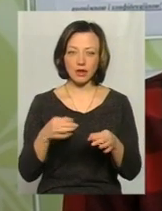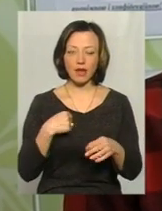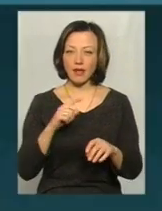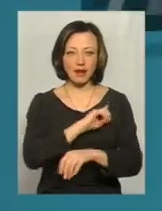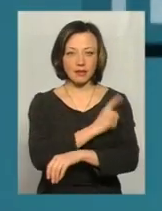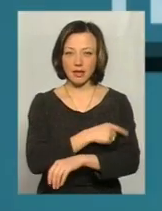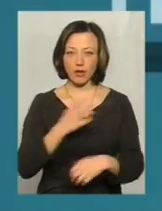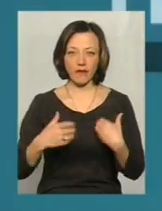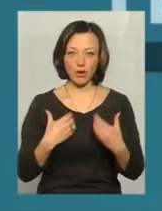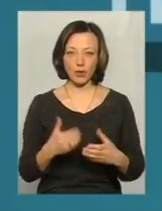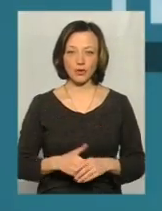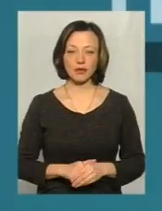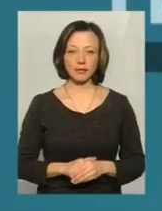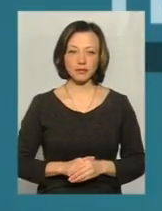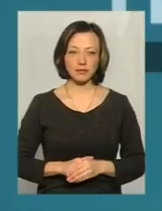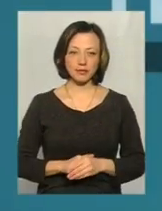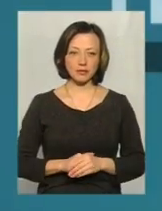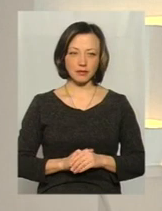хвилююся.